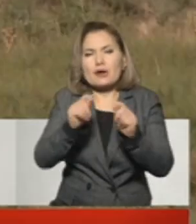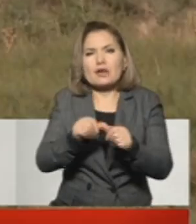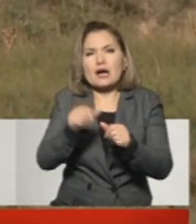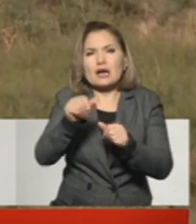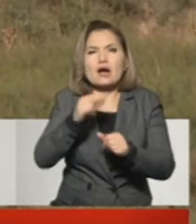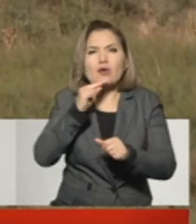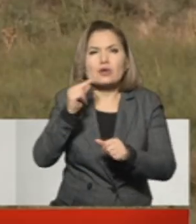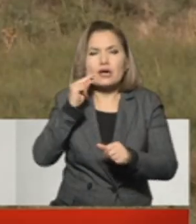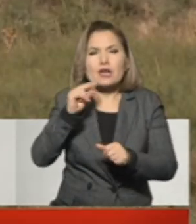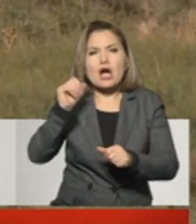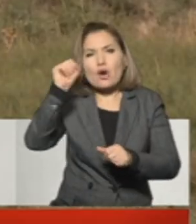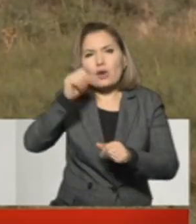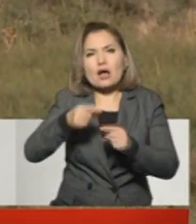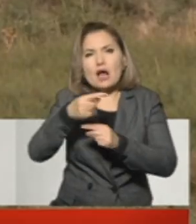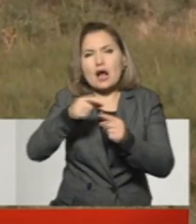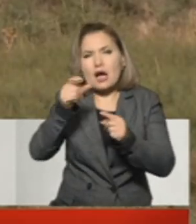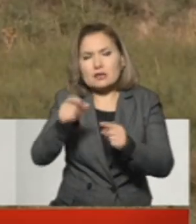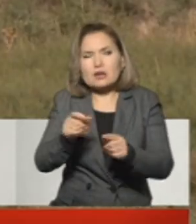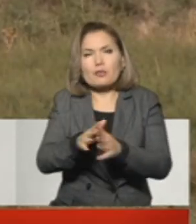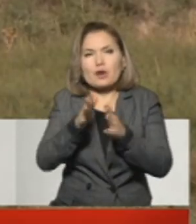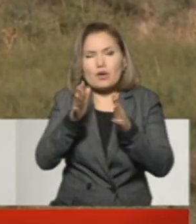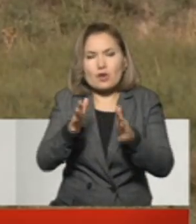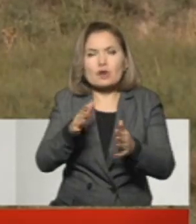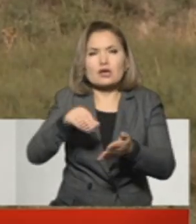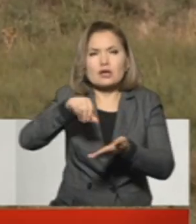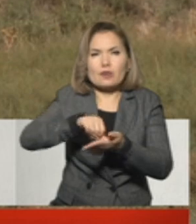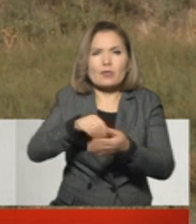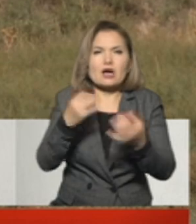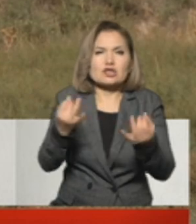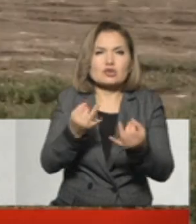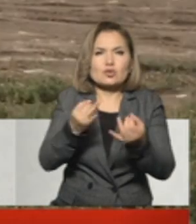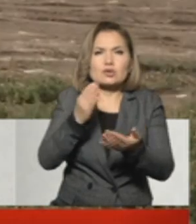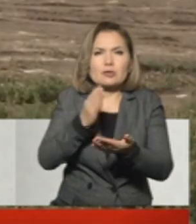әсіресе Қытай және өзбек кәсіпкерлері тарапынан қызығушылық жоғары.